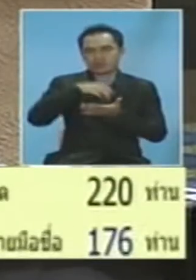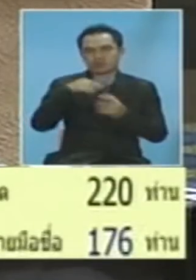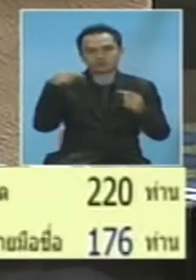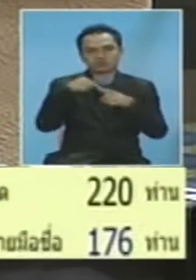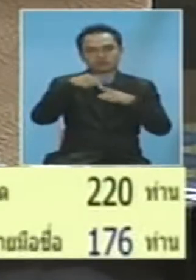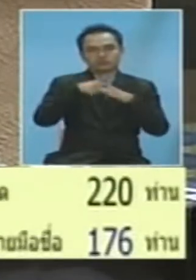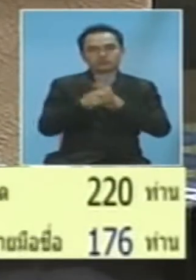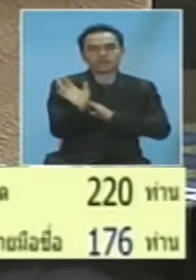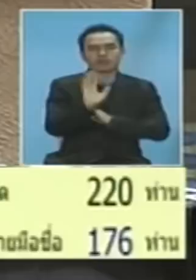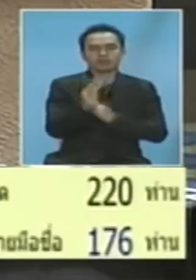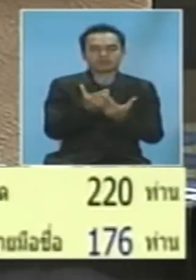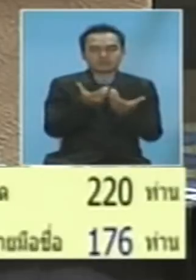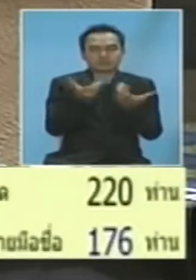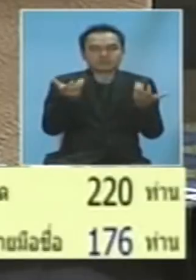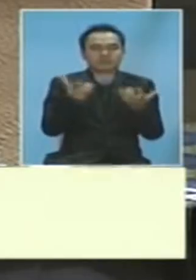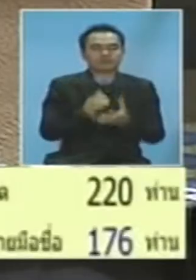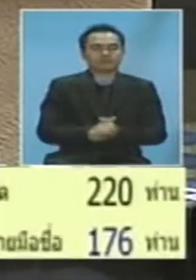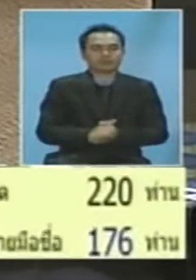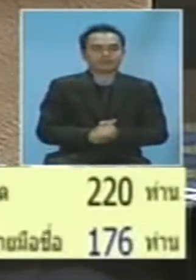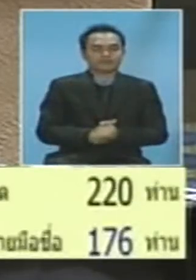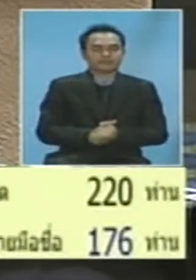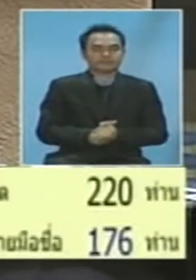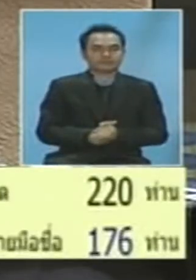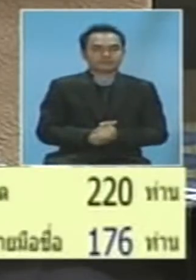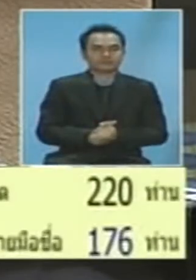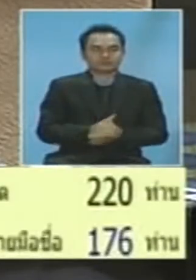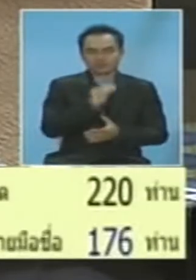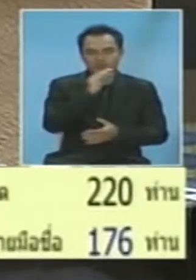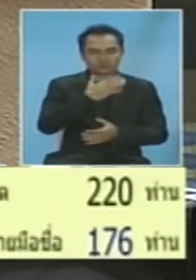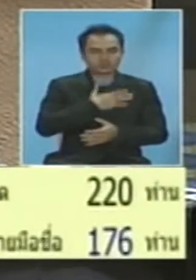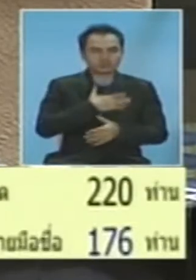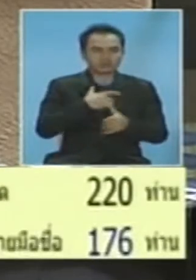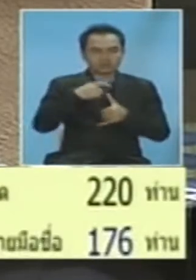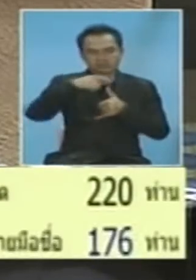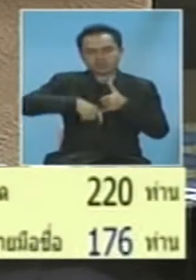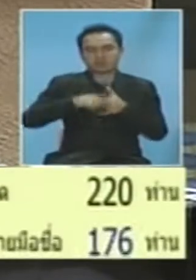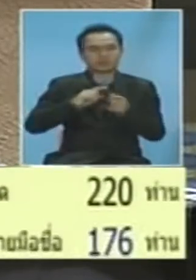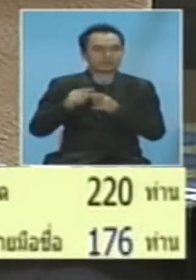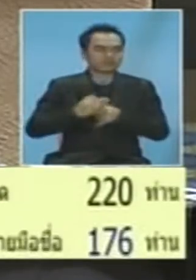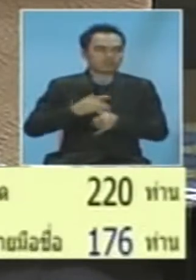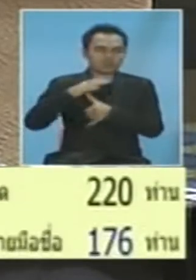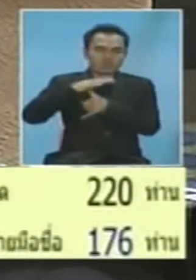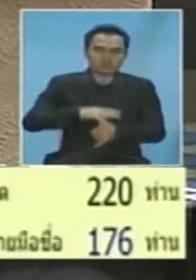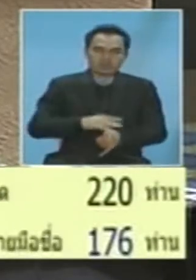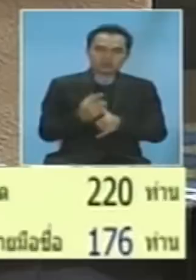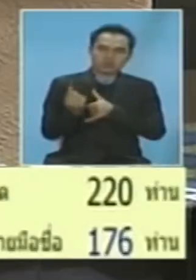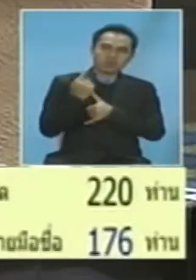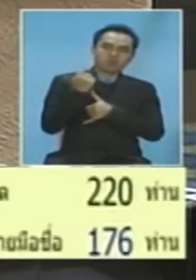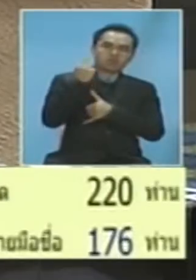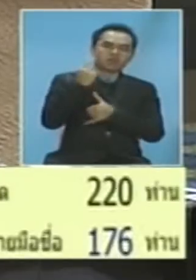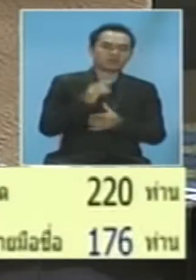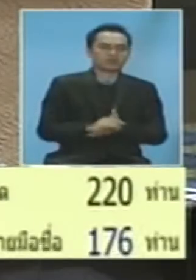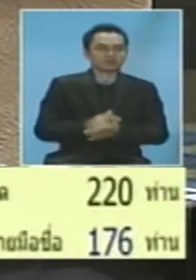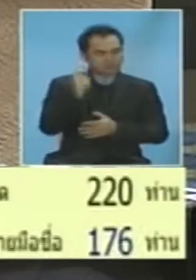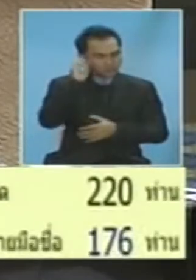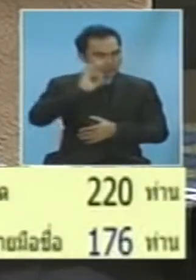ละเอียดเพราะว่าได้มีผู้ทั้งข่มขู่ทั้งทำอากั